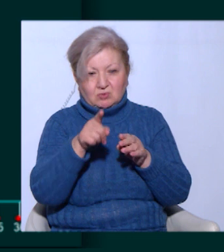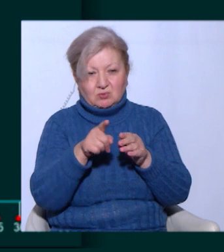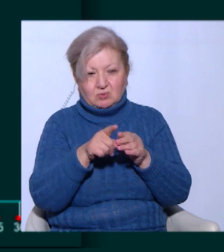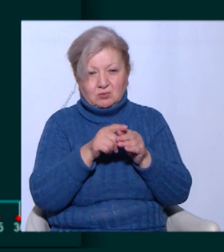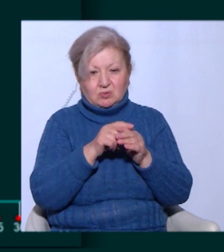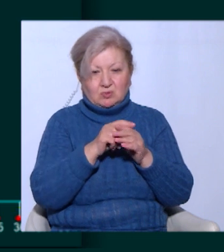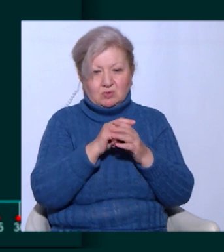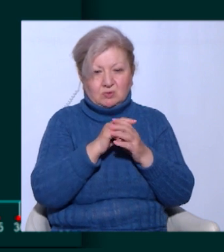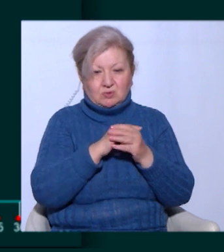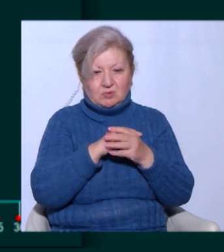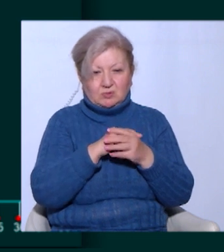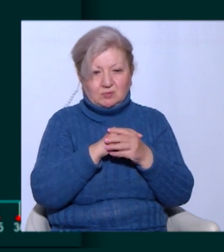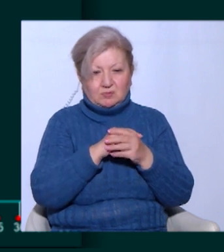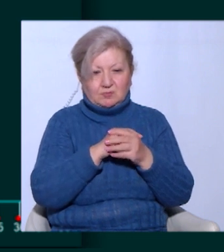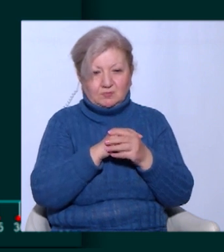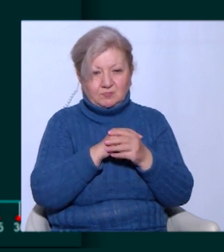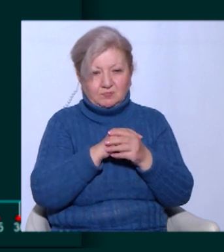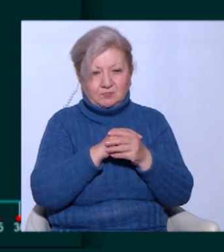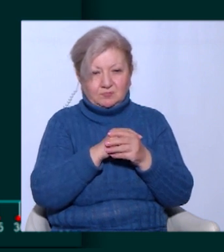ტოლია ფუძეების